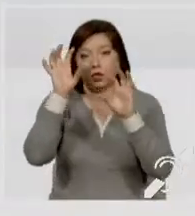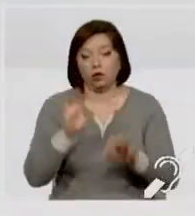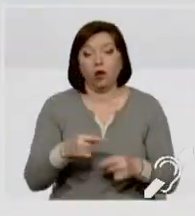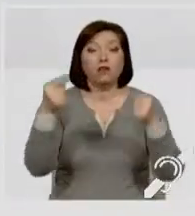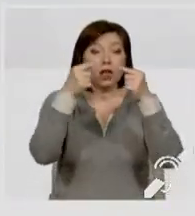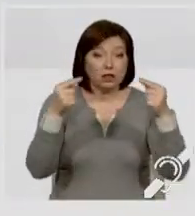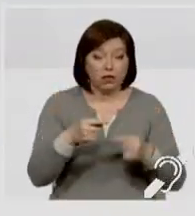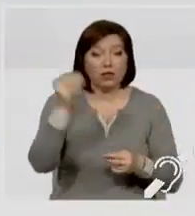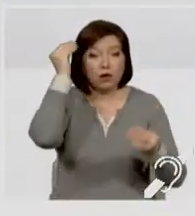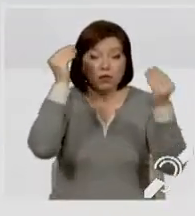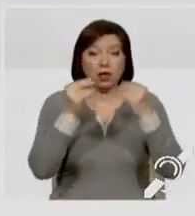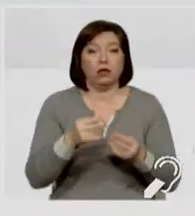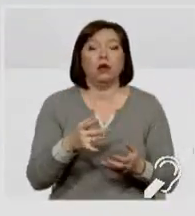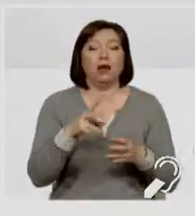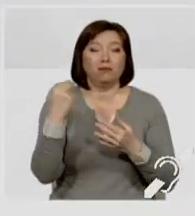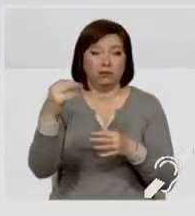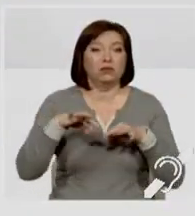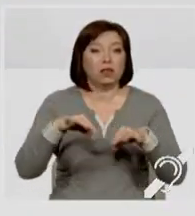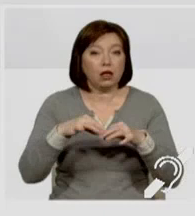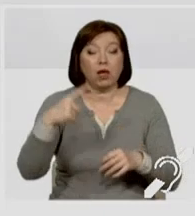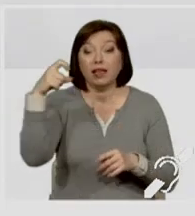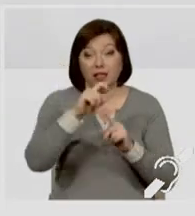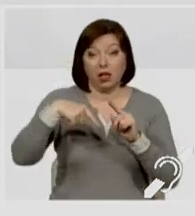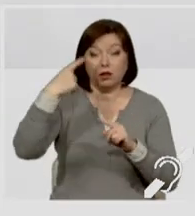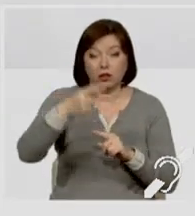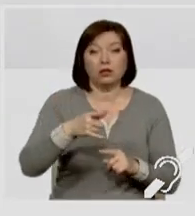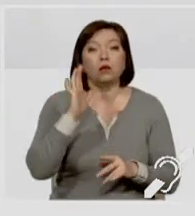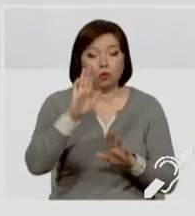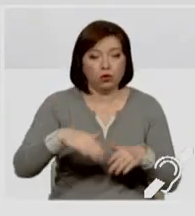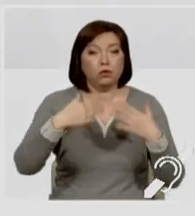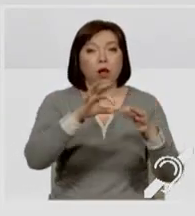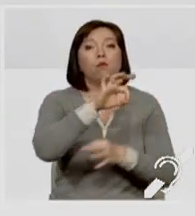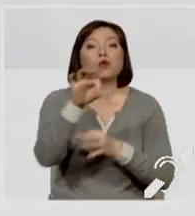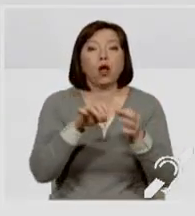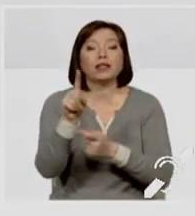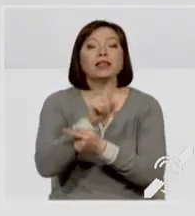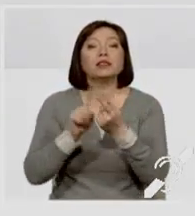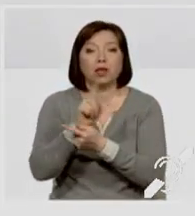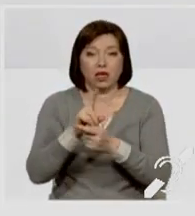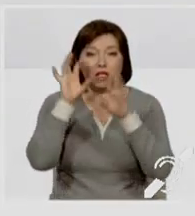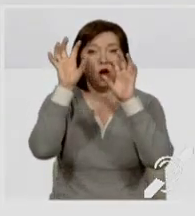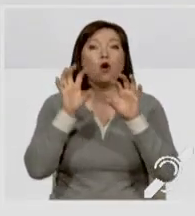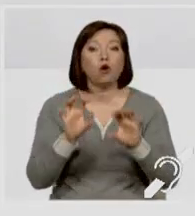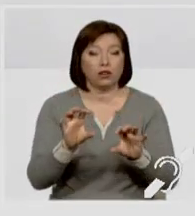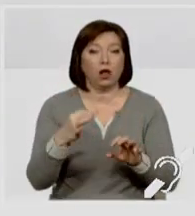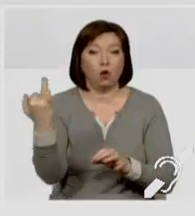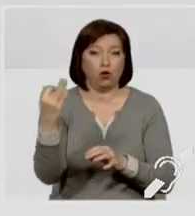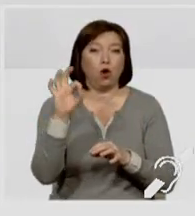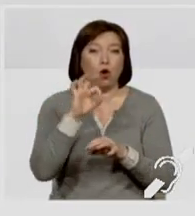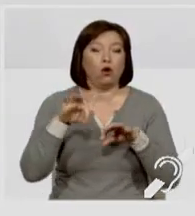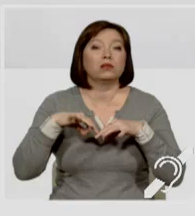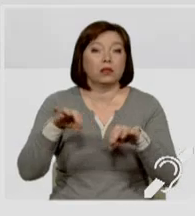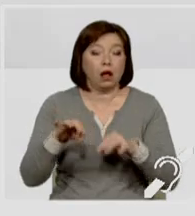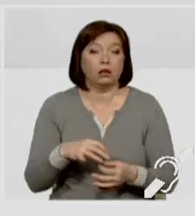Conform opiniei majorității transportatorilor, săptămâna viitoare vom prezenta proiectul de modificare a codului transporturilor rutiere.